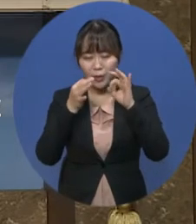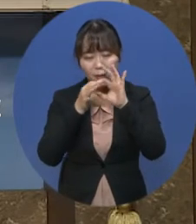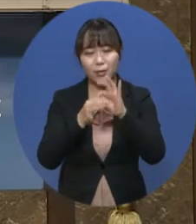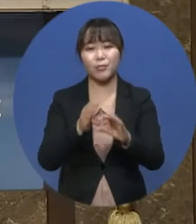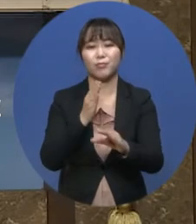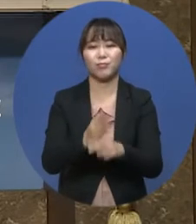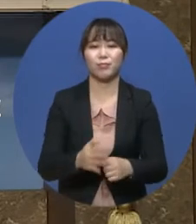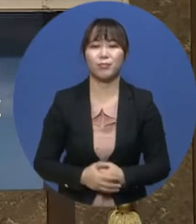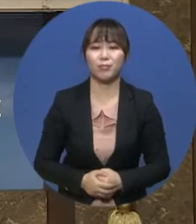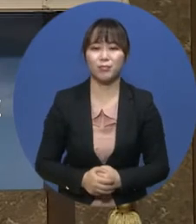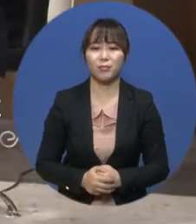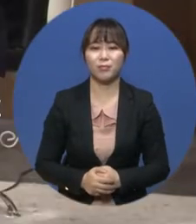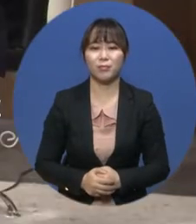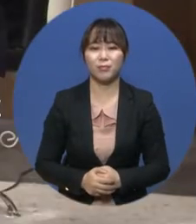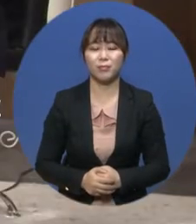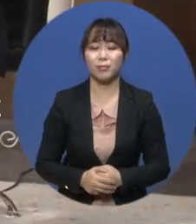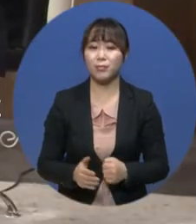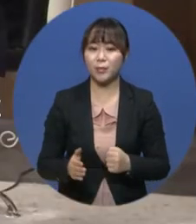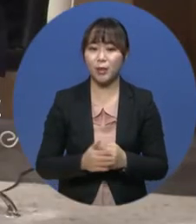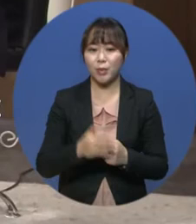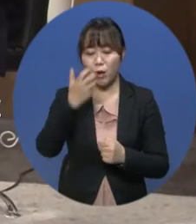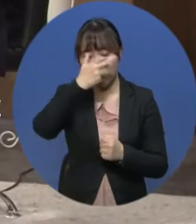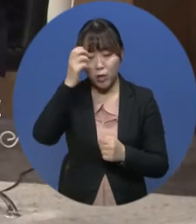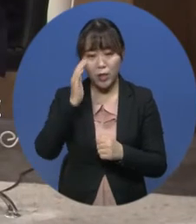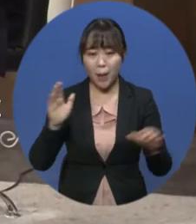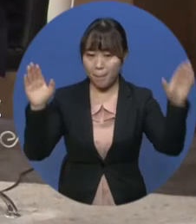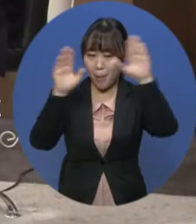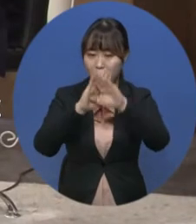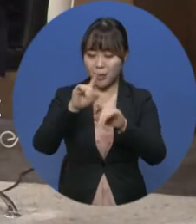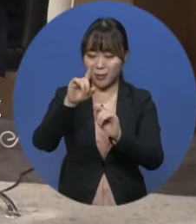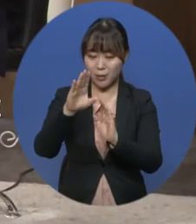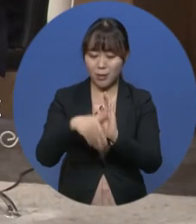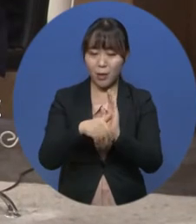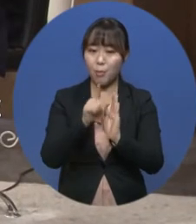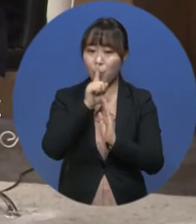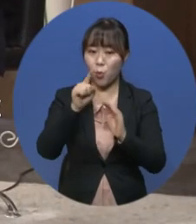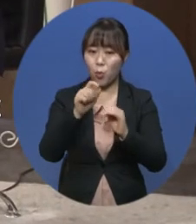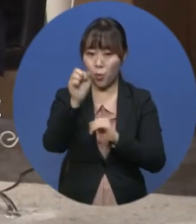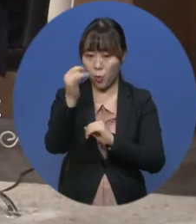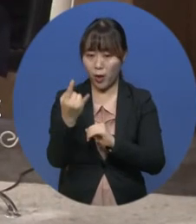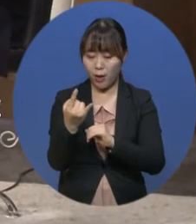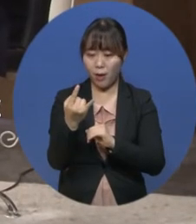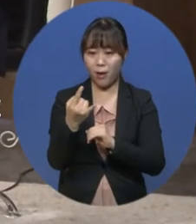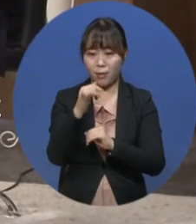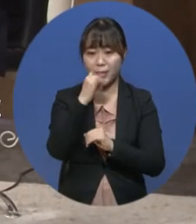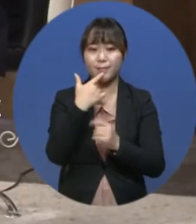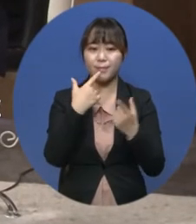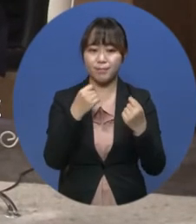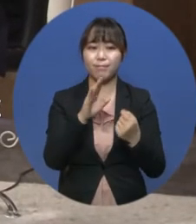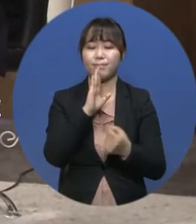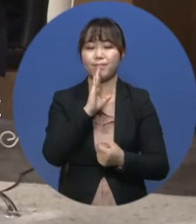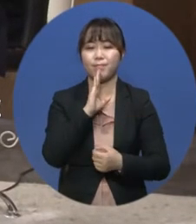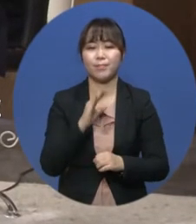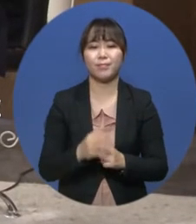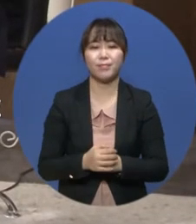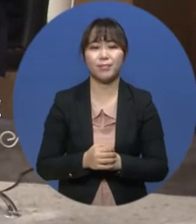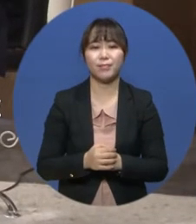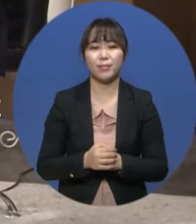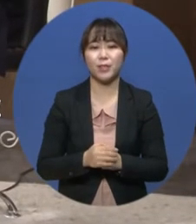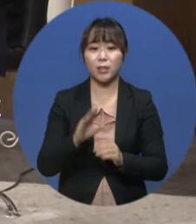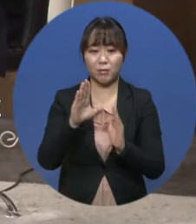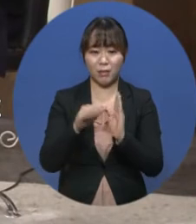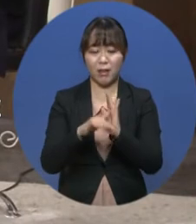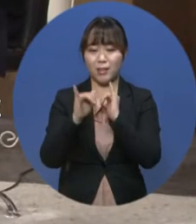하고 있었든 그러니까 또 후원의 밤 그 자리에서 보고 그렇죠 그럼 복음을 가지는 거예요 이제 그 때